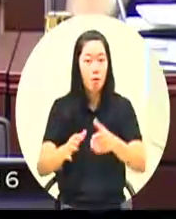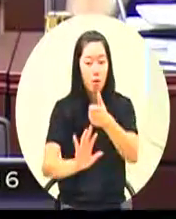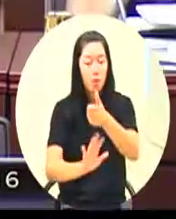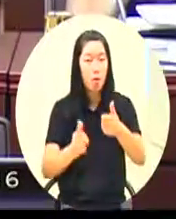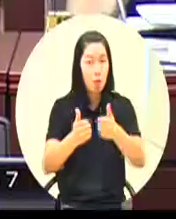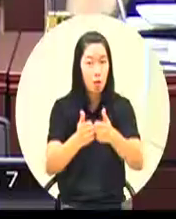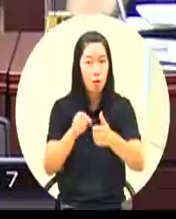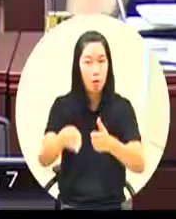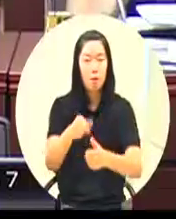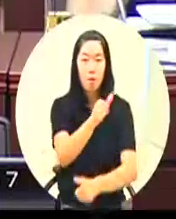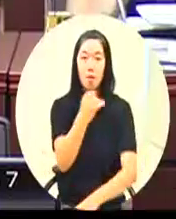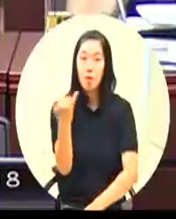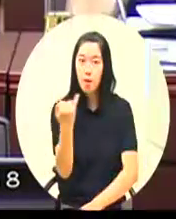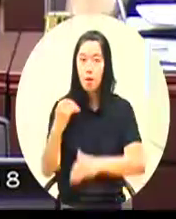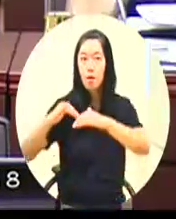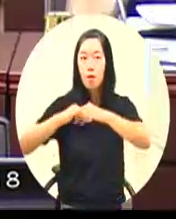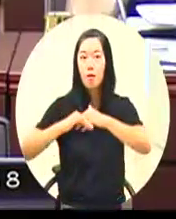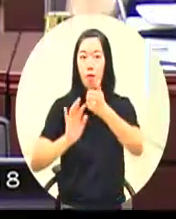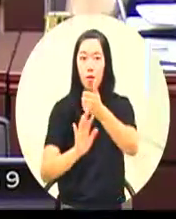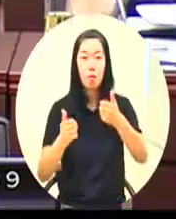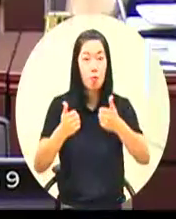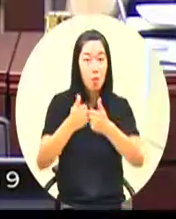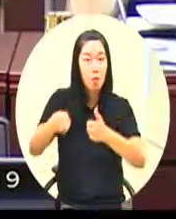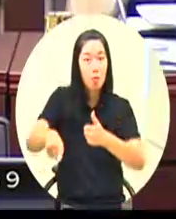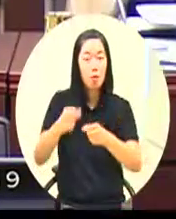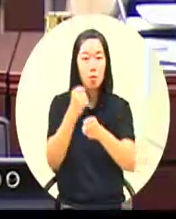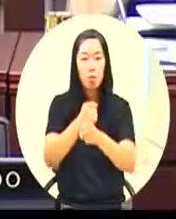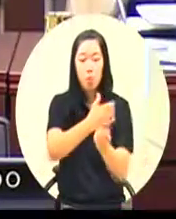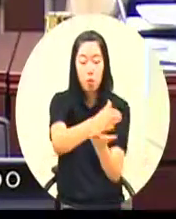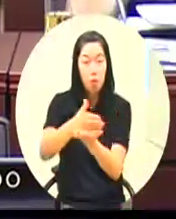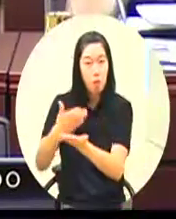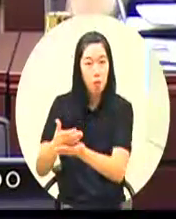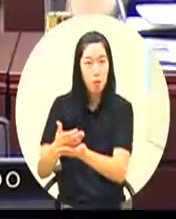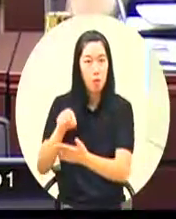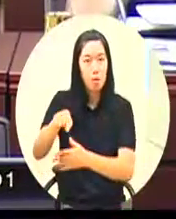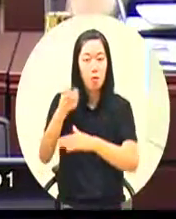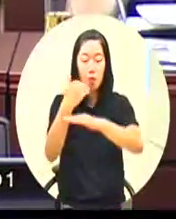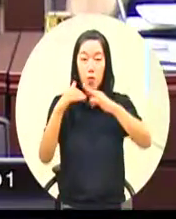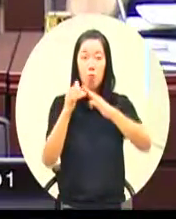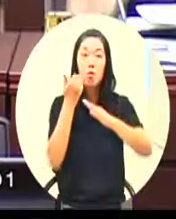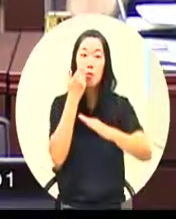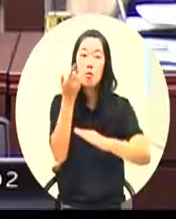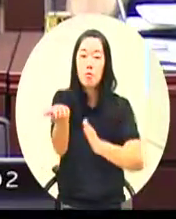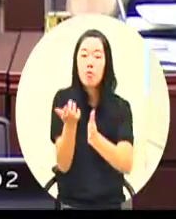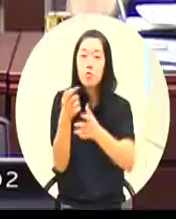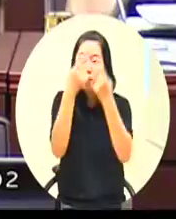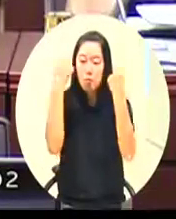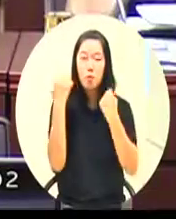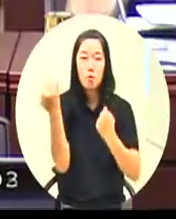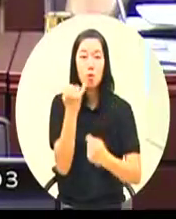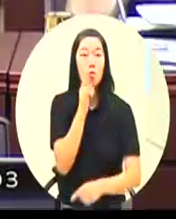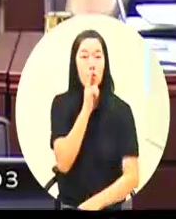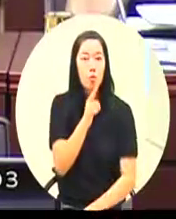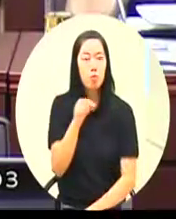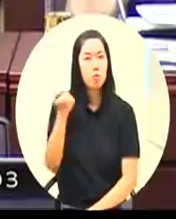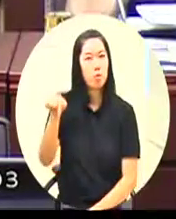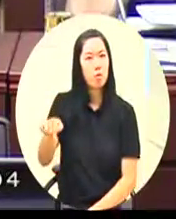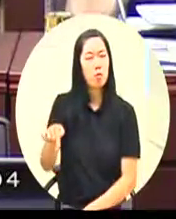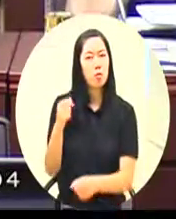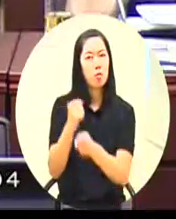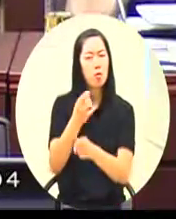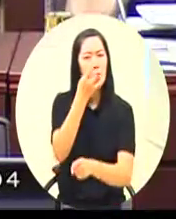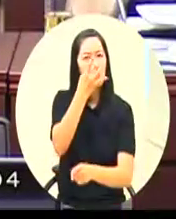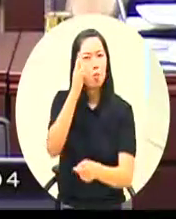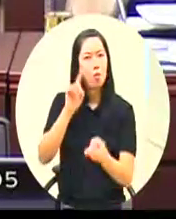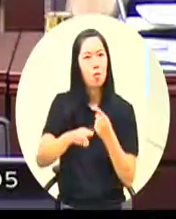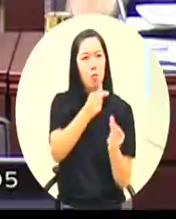给他们的性平委员会来处理这件事情哦。这个看起来这个学校如果照周议员这么说，似乎他没有做一个妥